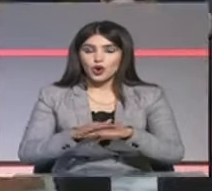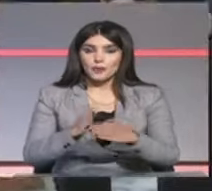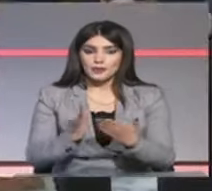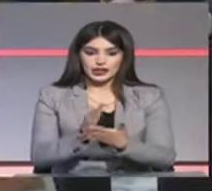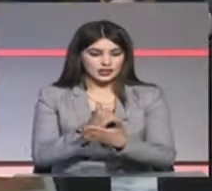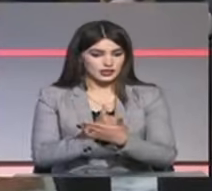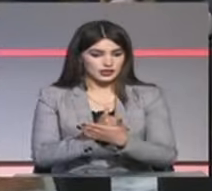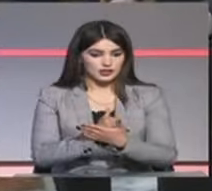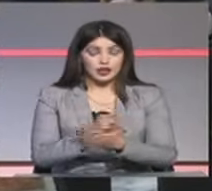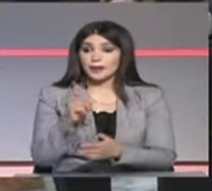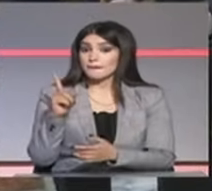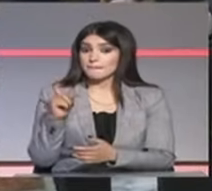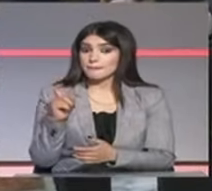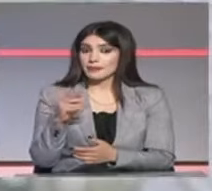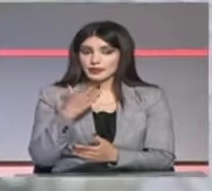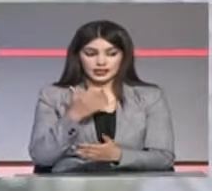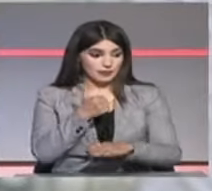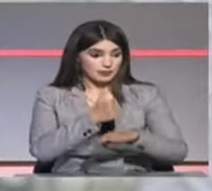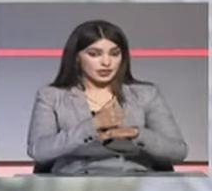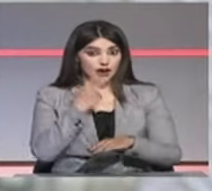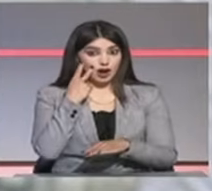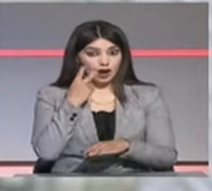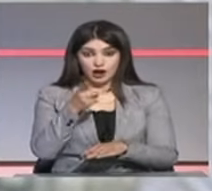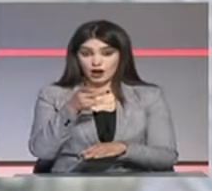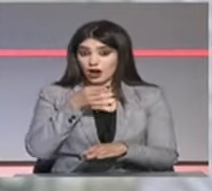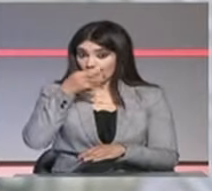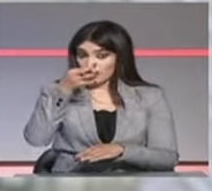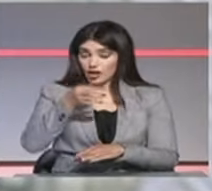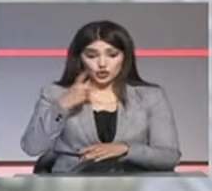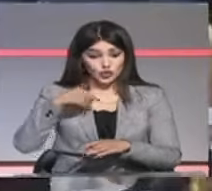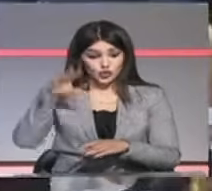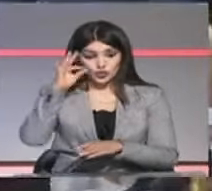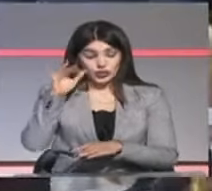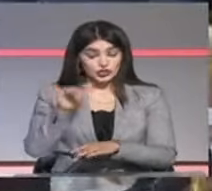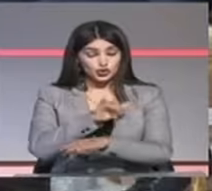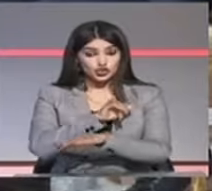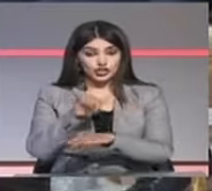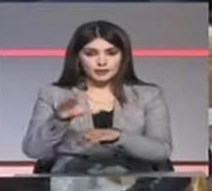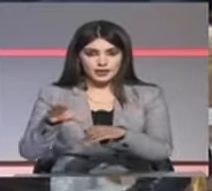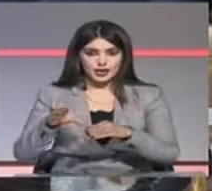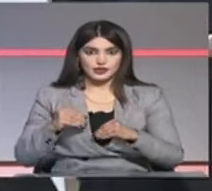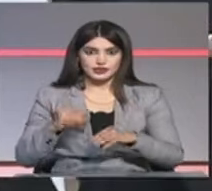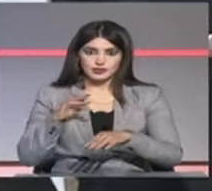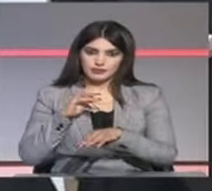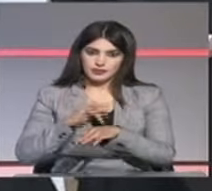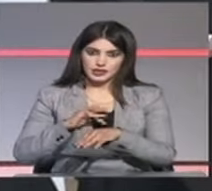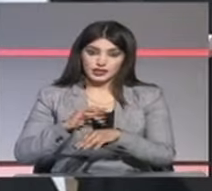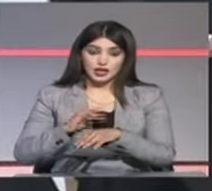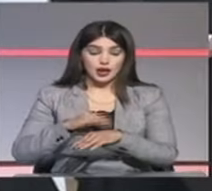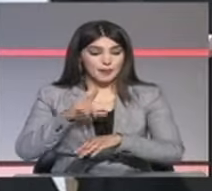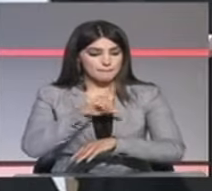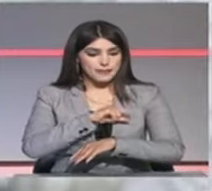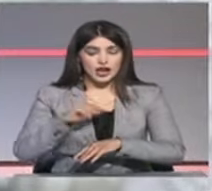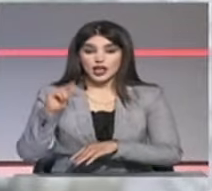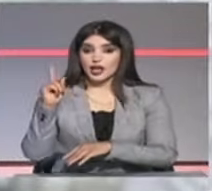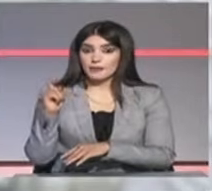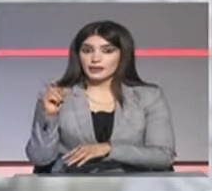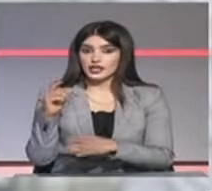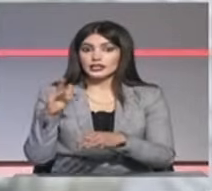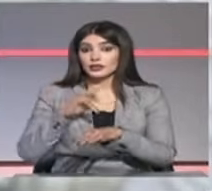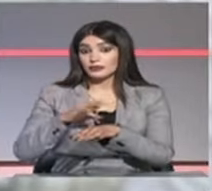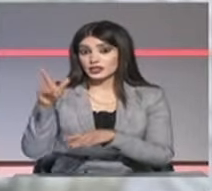العادل للمياه فرئيس سعيد قال ان تونسيين تقبل المساس بال ان المائي